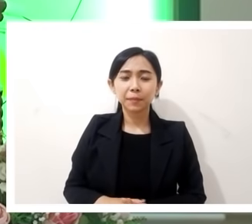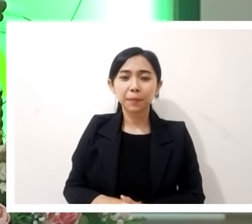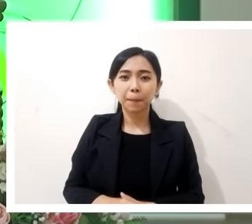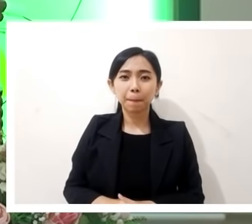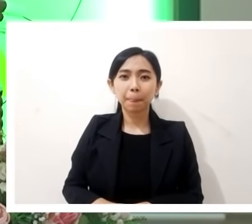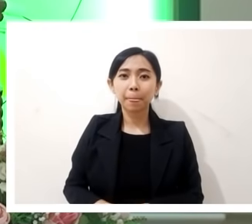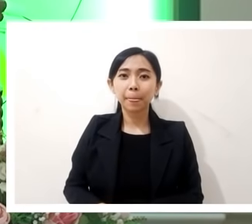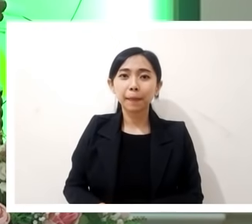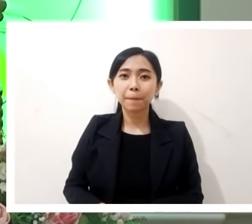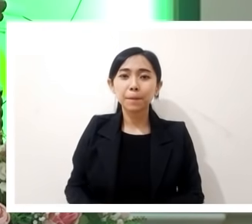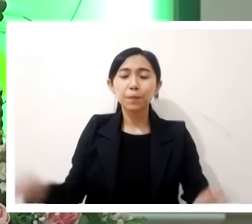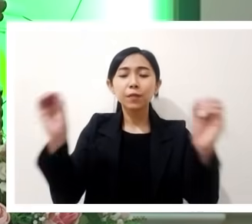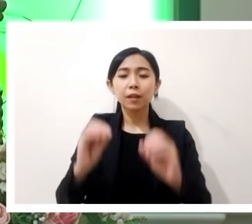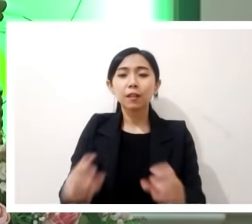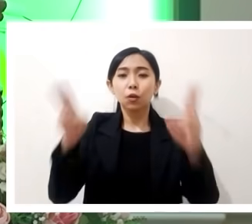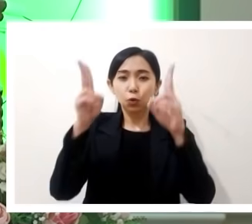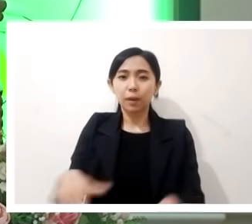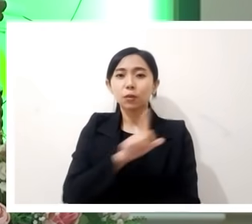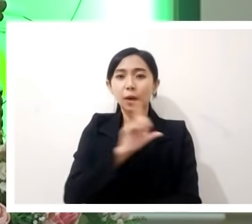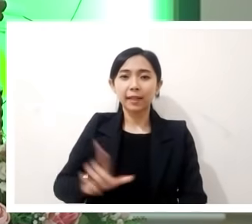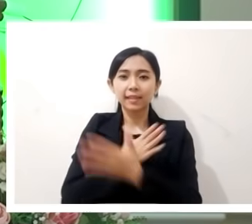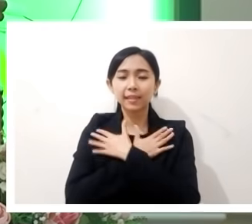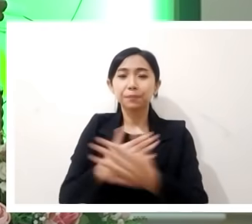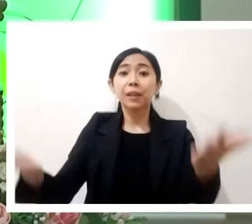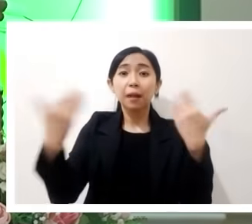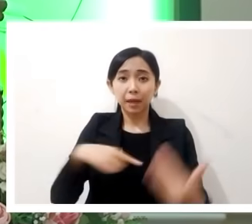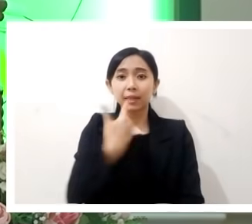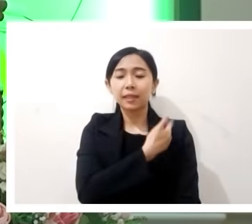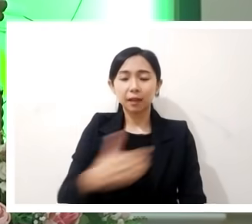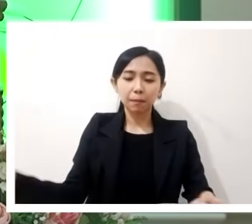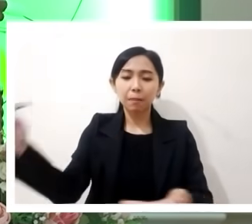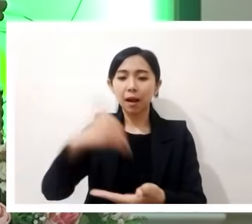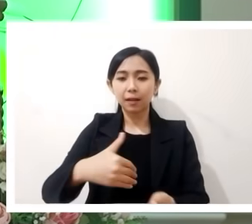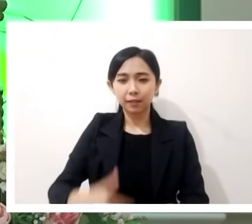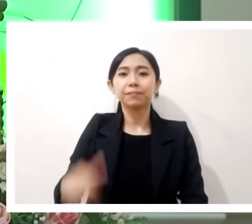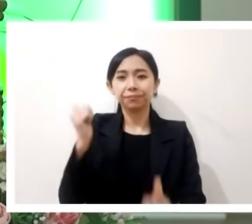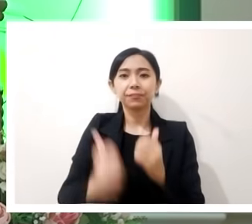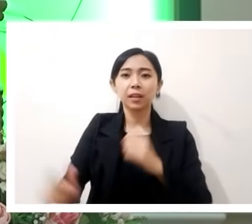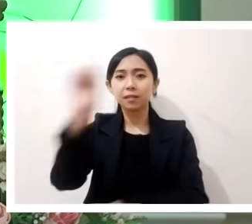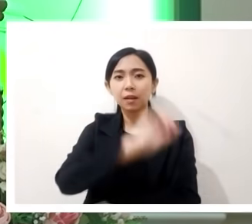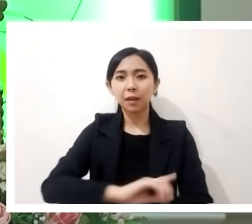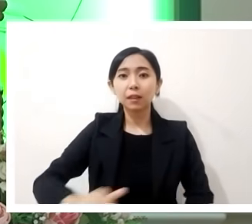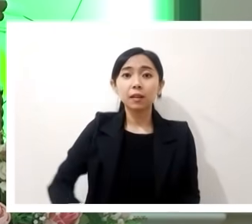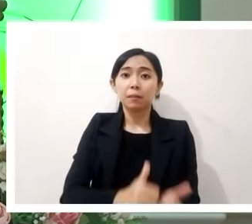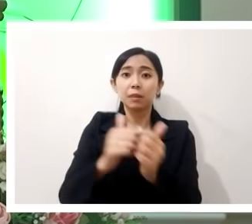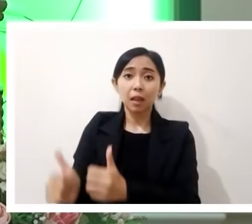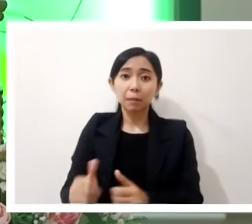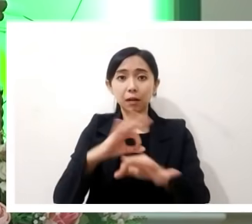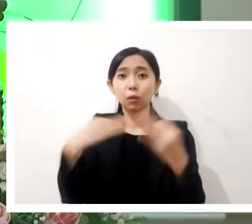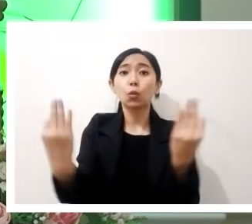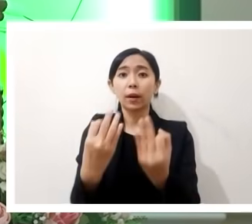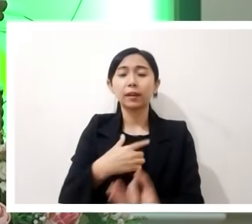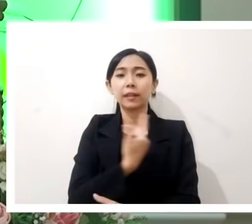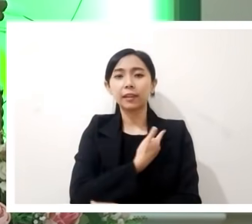Umat Tuhan yang terkasih, marilah kita kembali dalam keseharian kita bersama dengan keluarga tercinta di